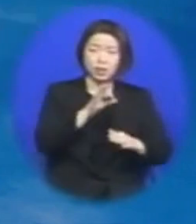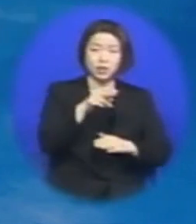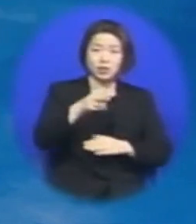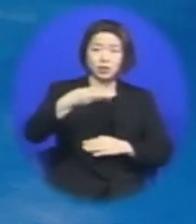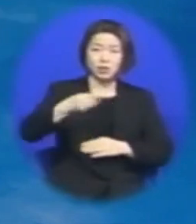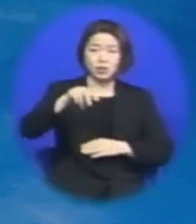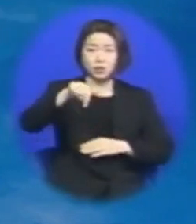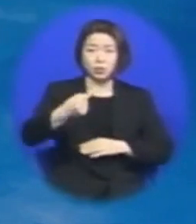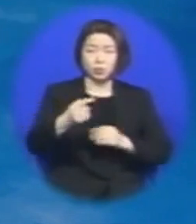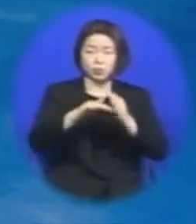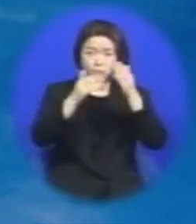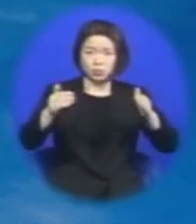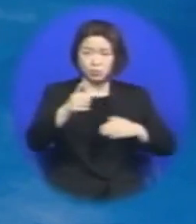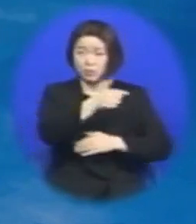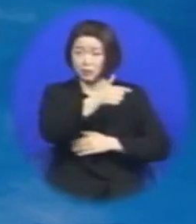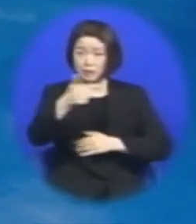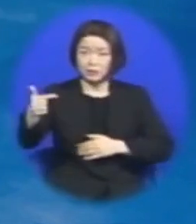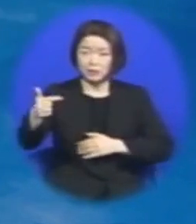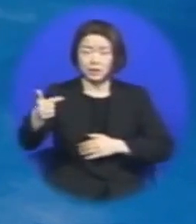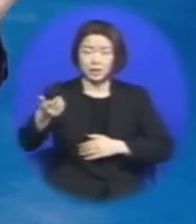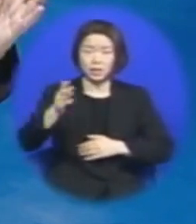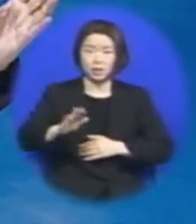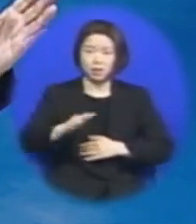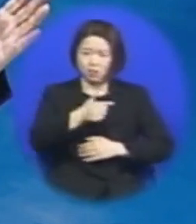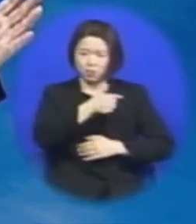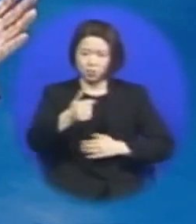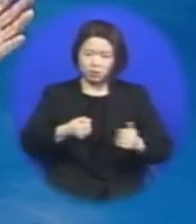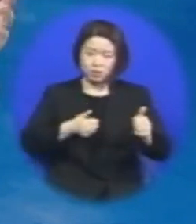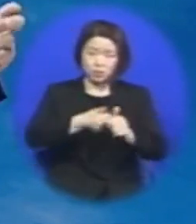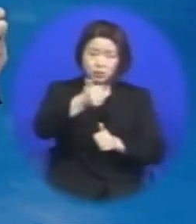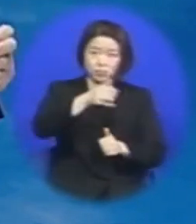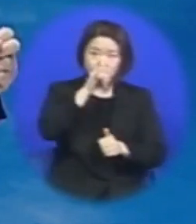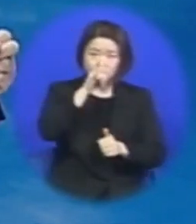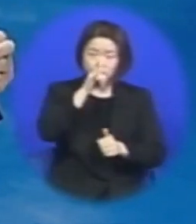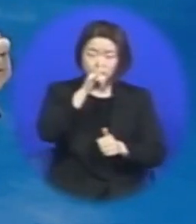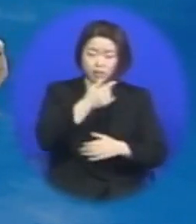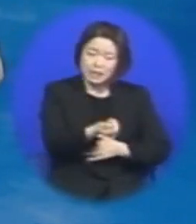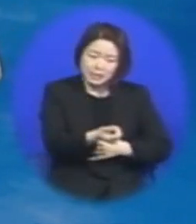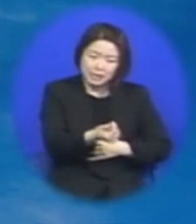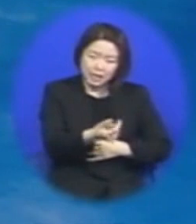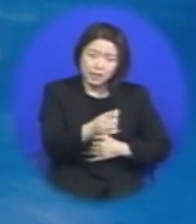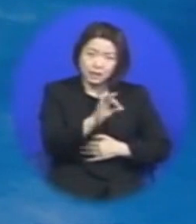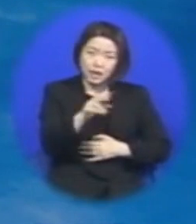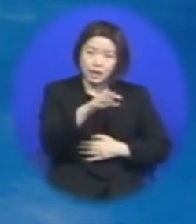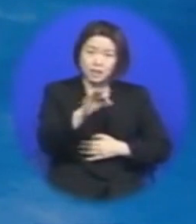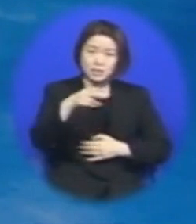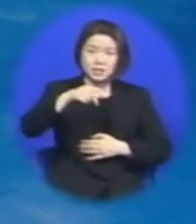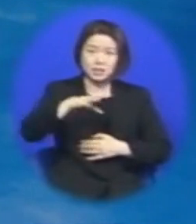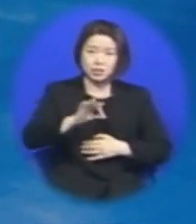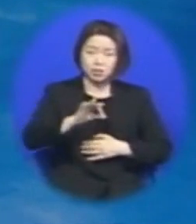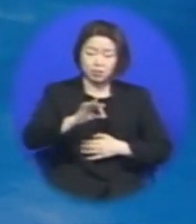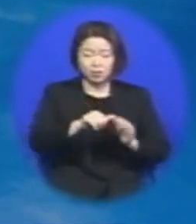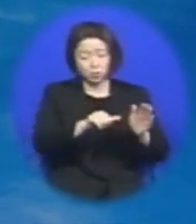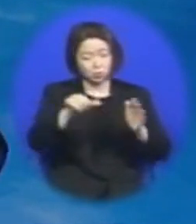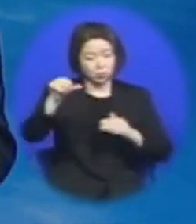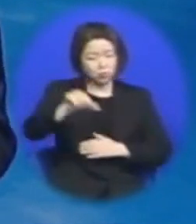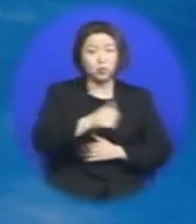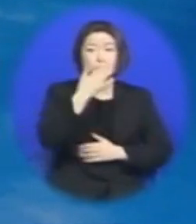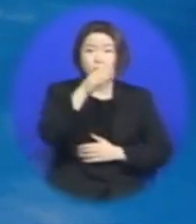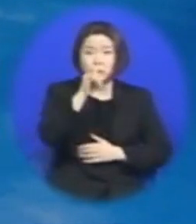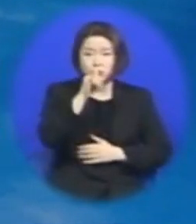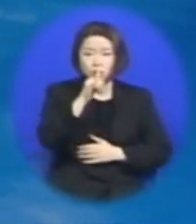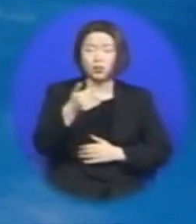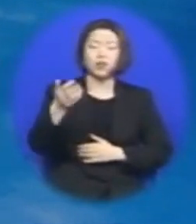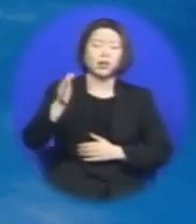대승을 거뒀습니다 아 조그만 아이 성에서 좀 실 질 수도 있지요 아니에요